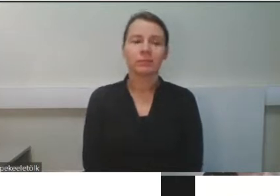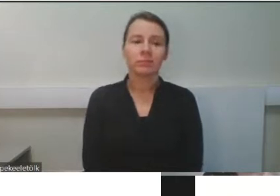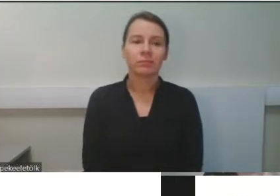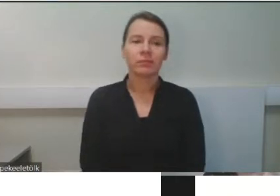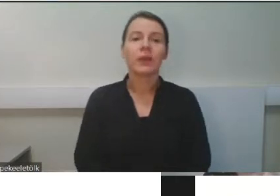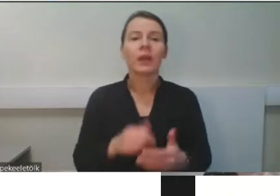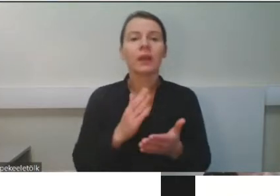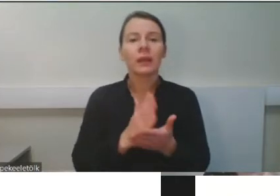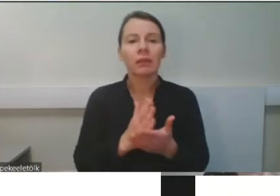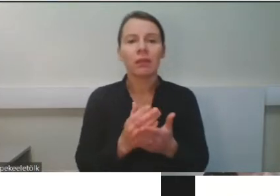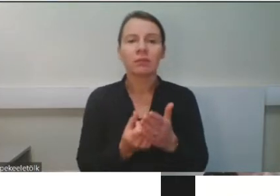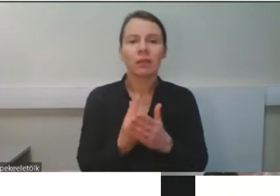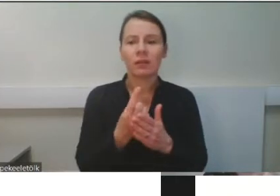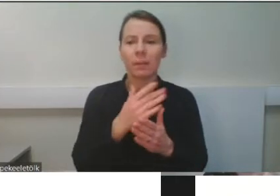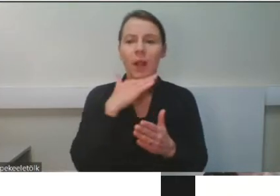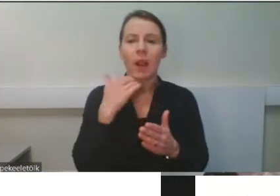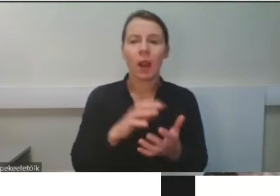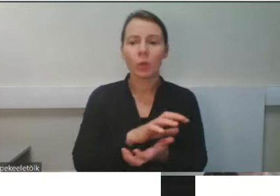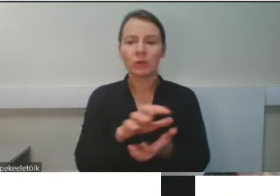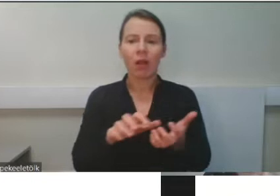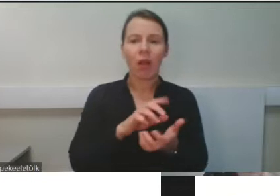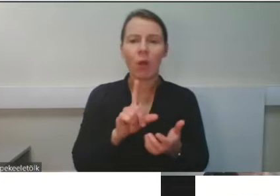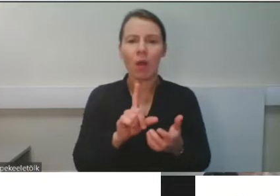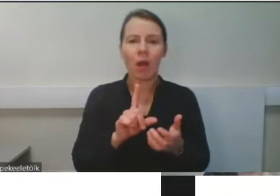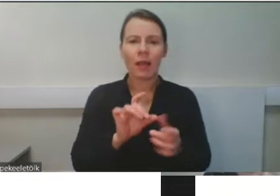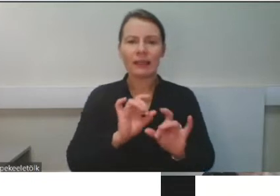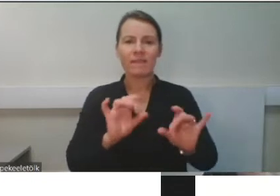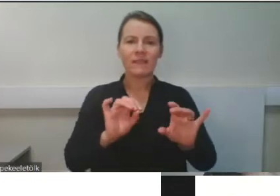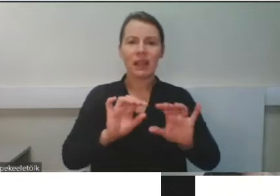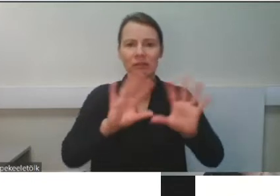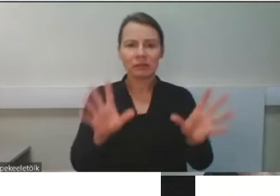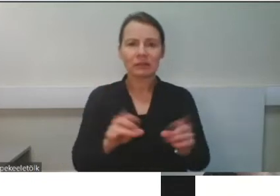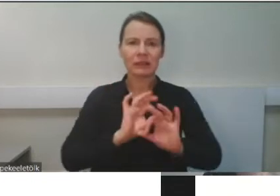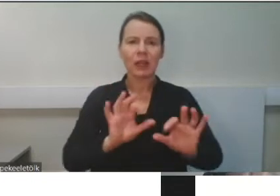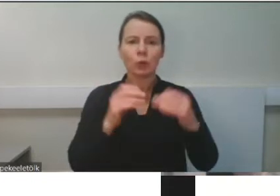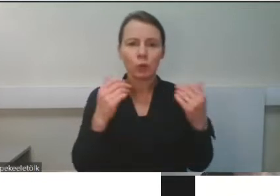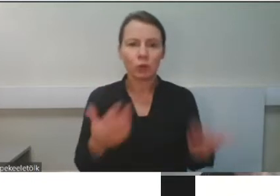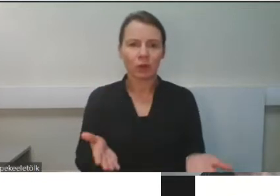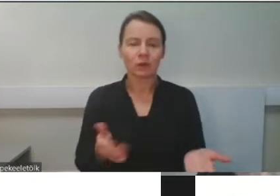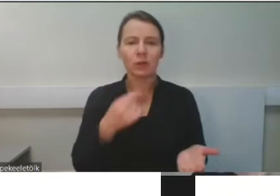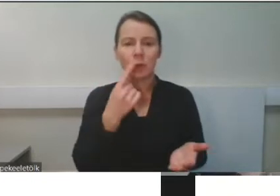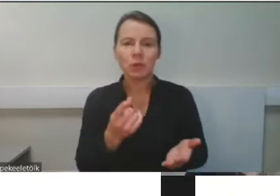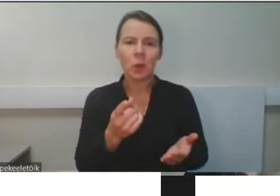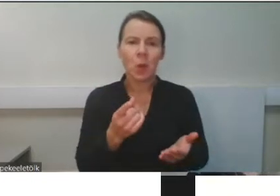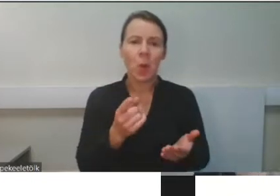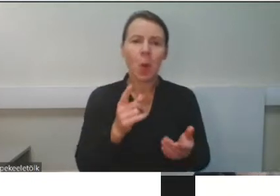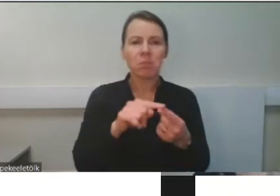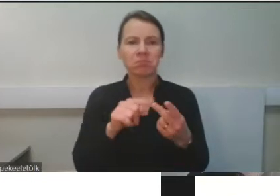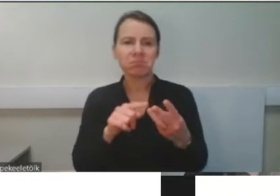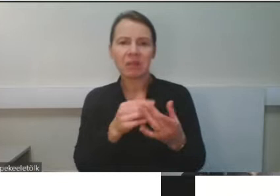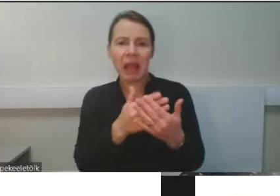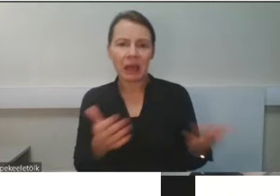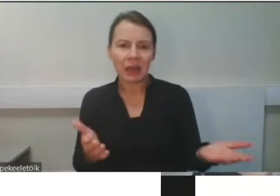kuidas mõõta laste, veamiselt siis alla 15-aastaste või alla 16-aastaste siis